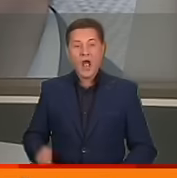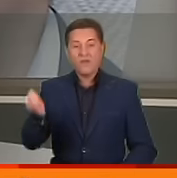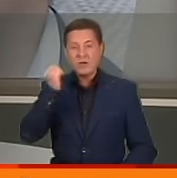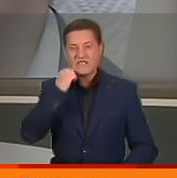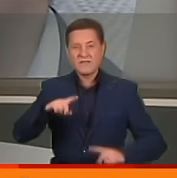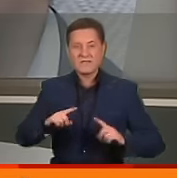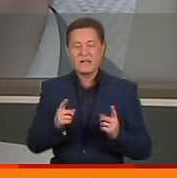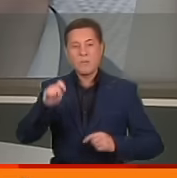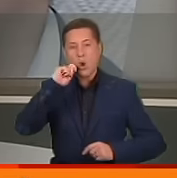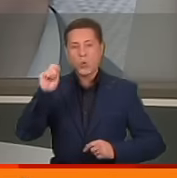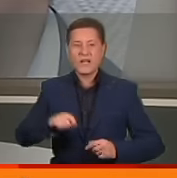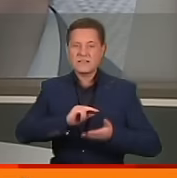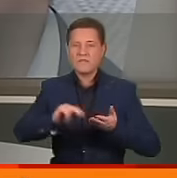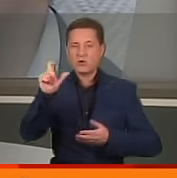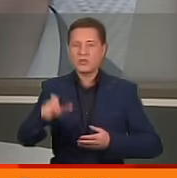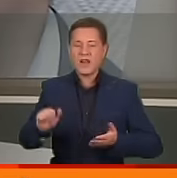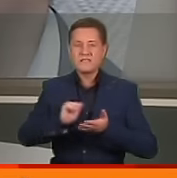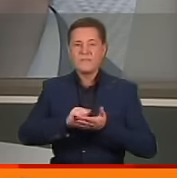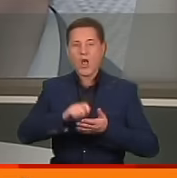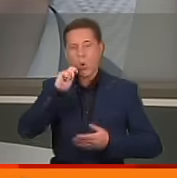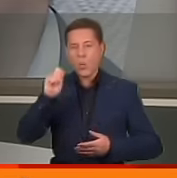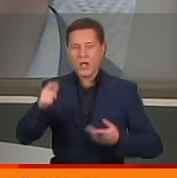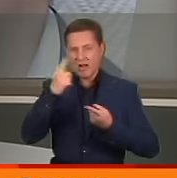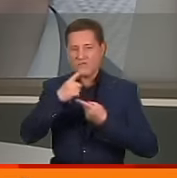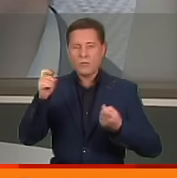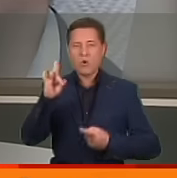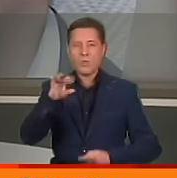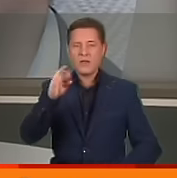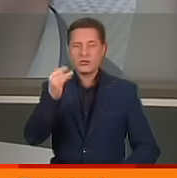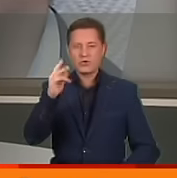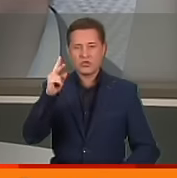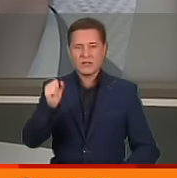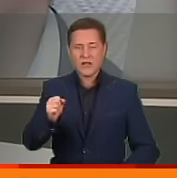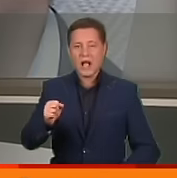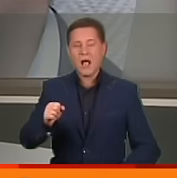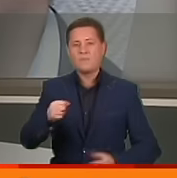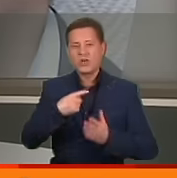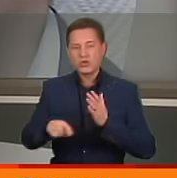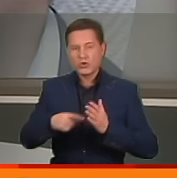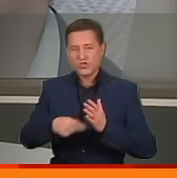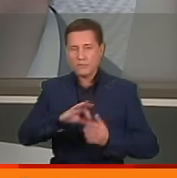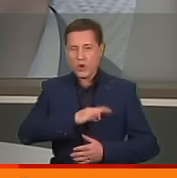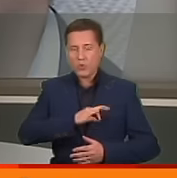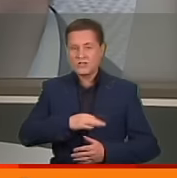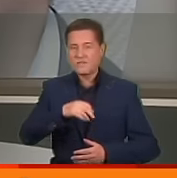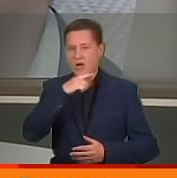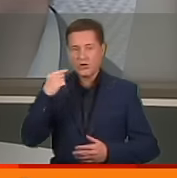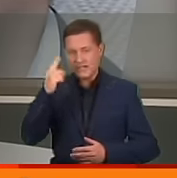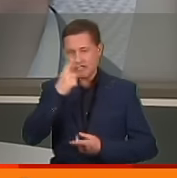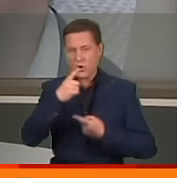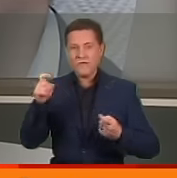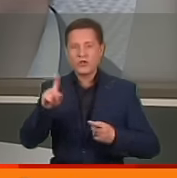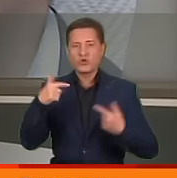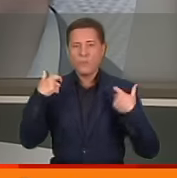Москві затримали українського журналіста видання «Укрінформ» Романа Сущенка. І шиють йому шпигунство. ФСБ Росії заявила, Сущенко –